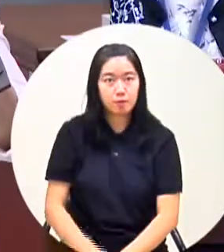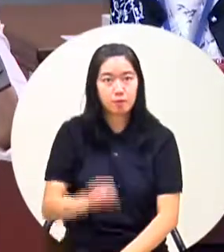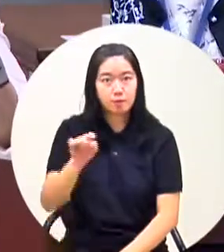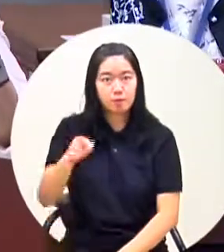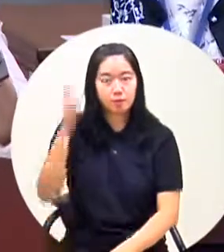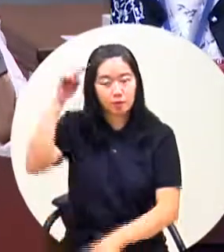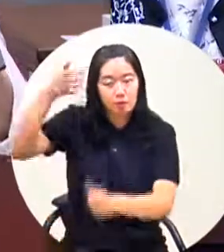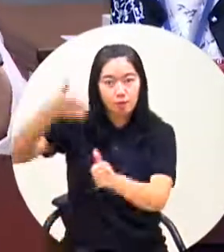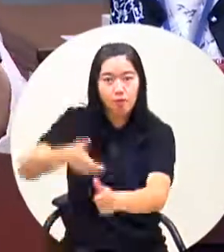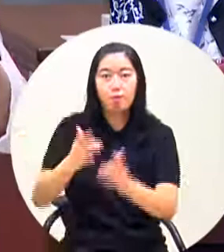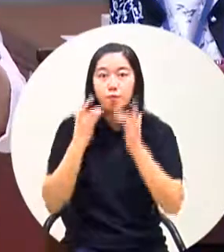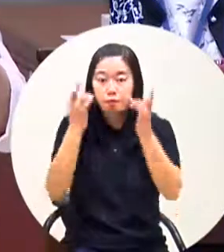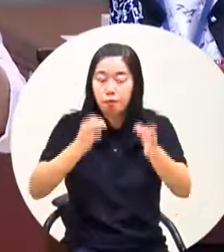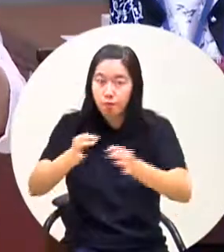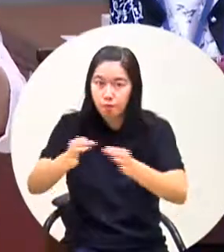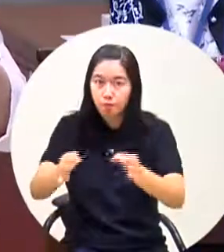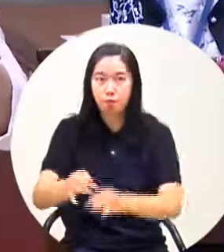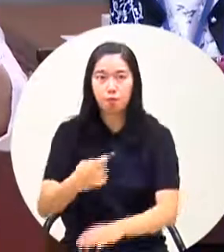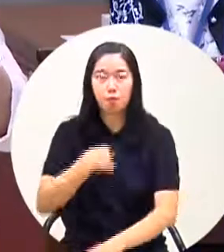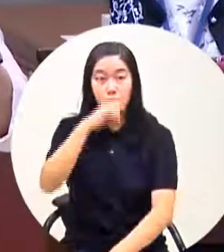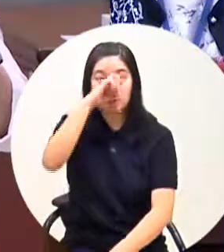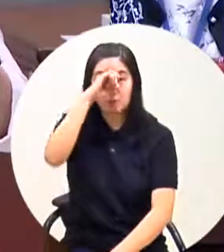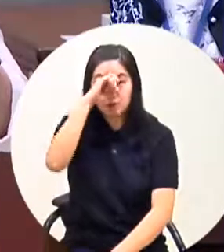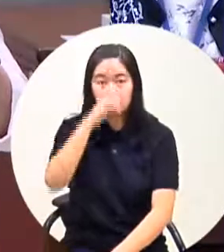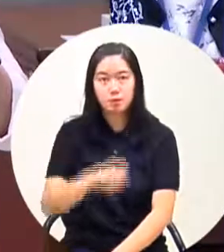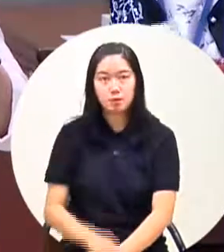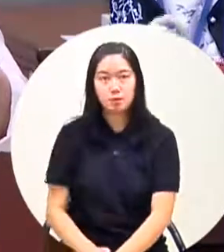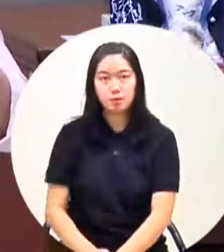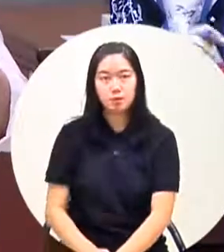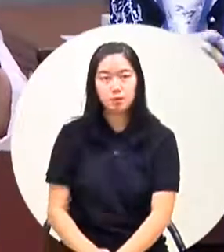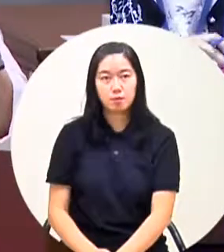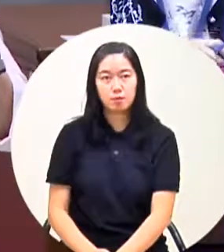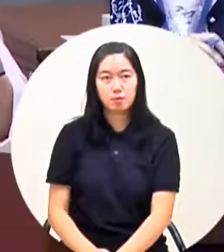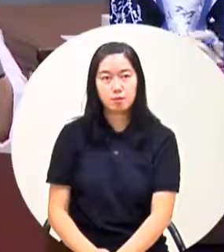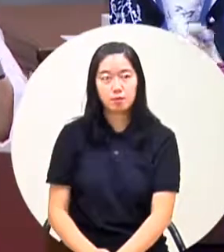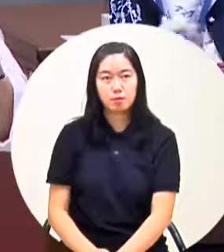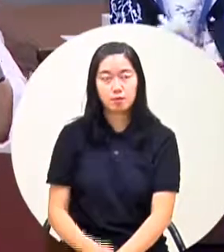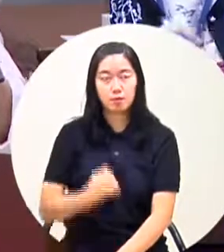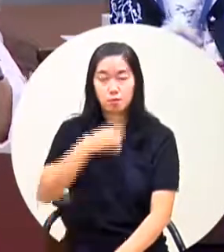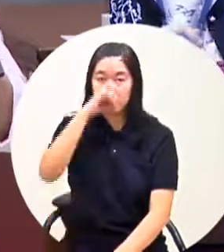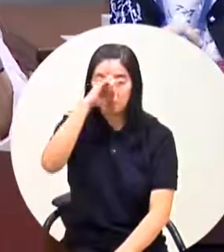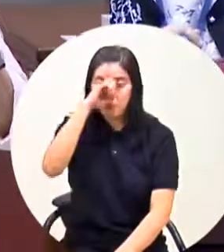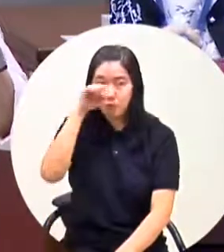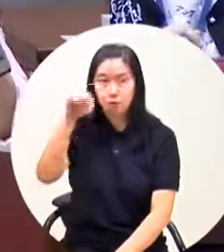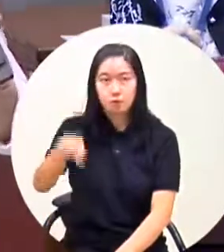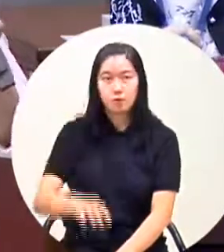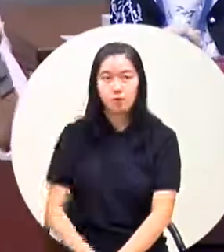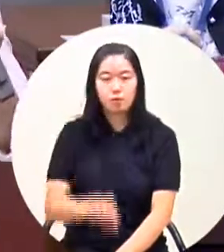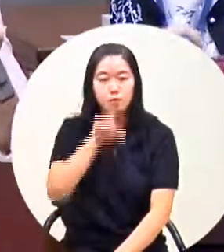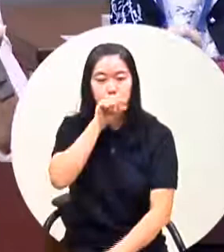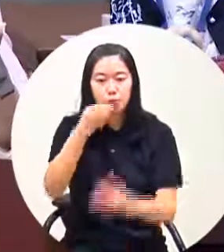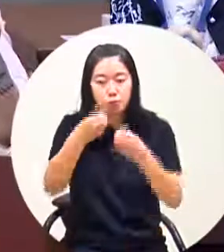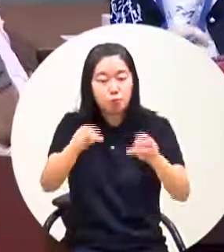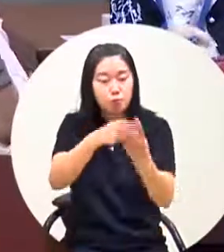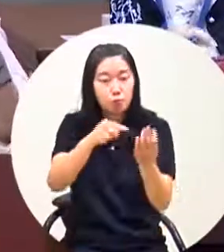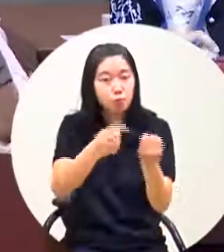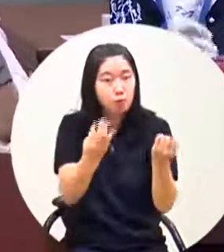菜市场，所以不只是我希望讲会使了解他们的用蛋量，还有